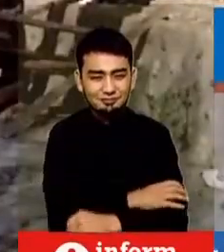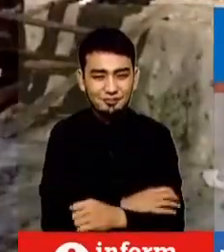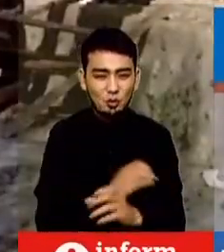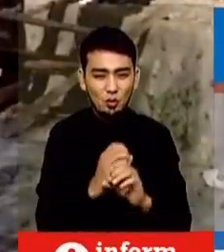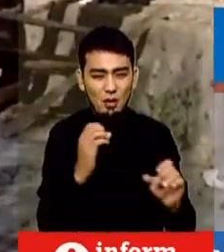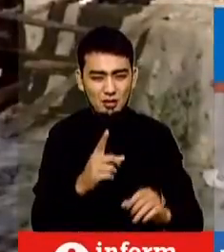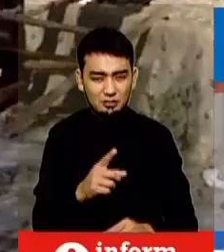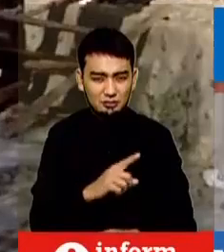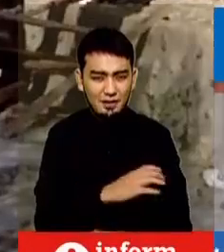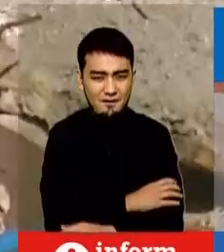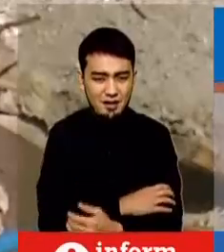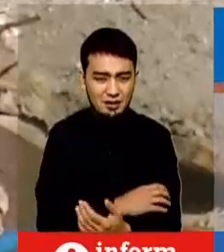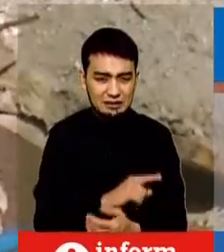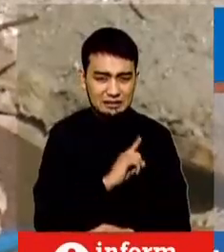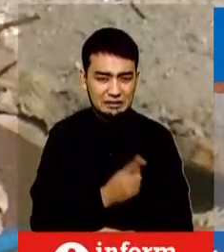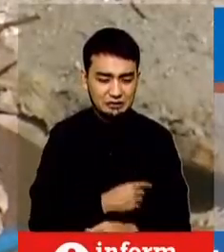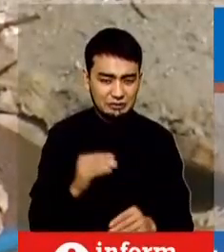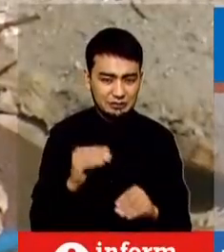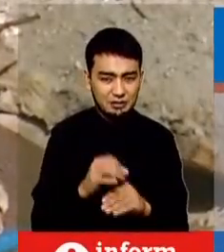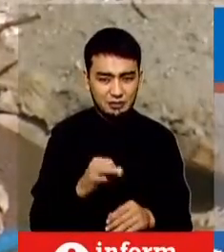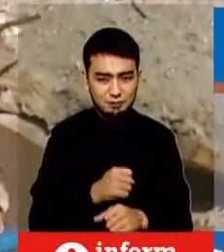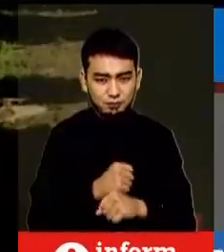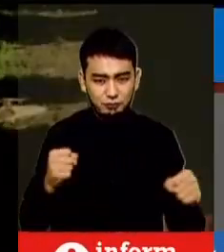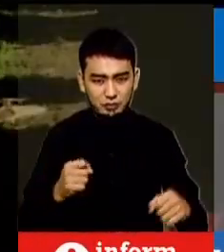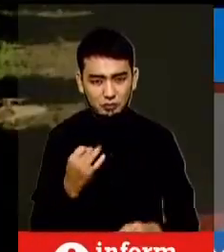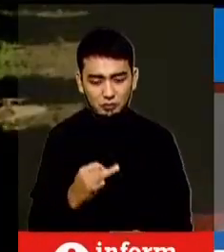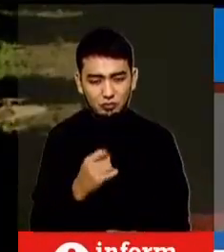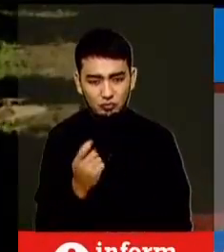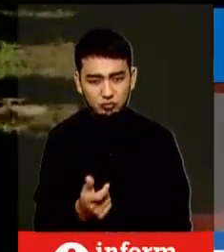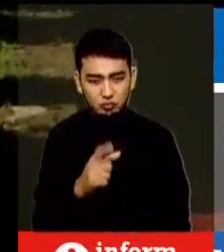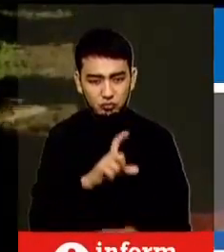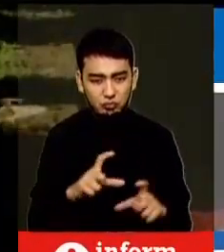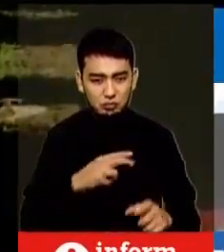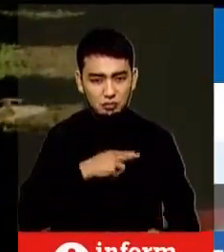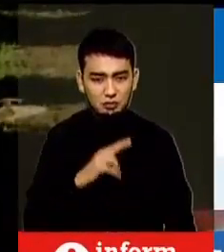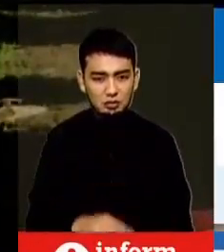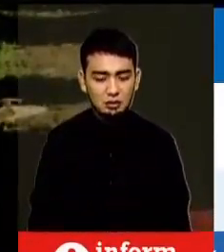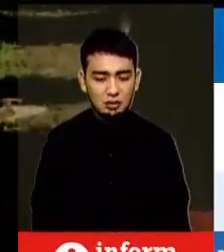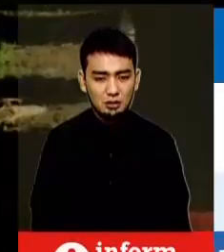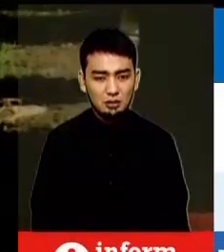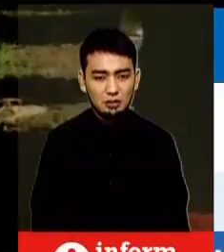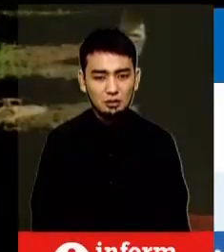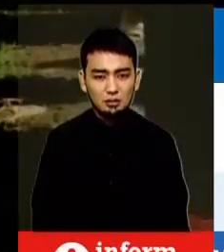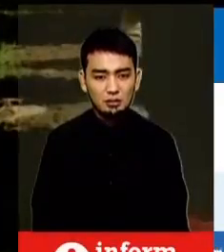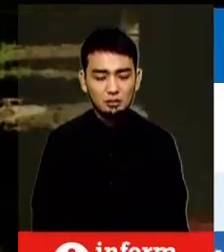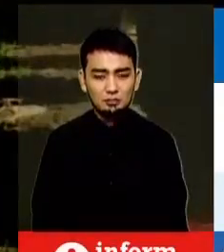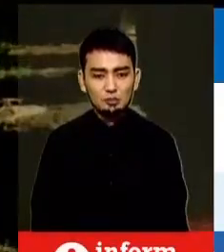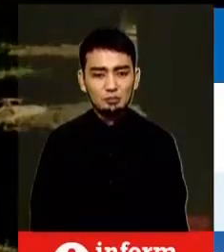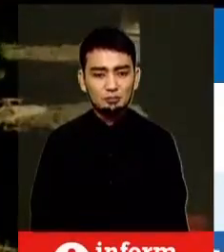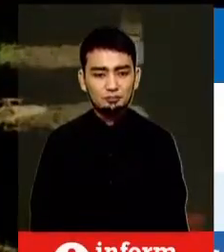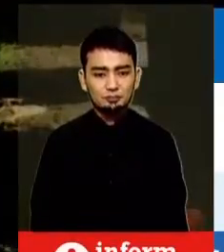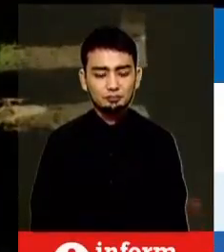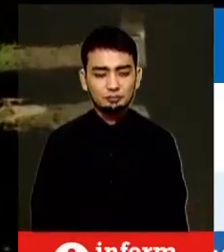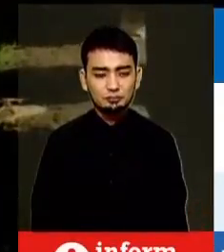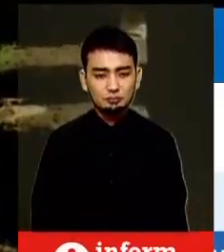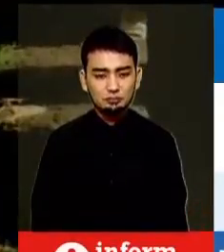трубы, а народ не предупредили, и 2 не погибли люди. Встреча состоялась, зашли, когда зашли, он так и